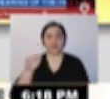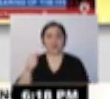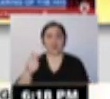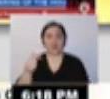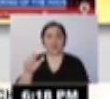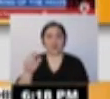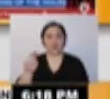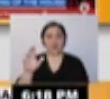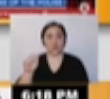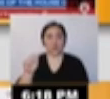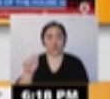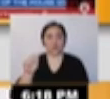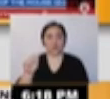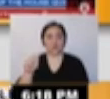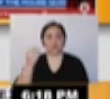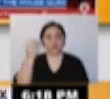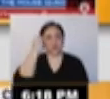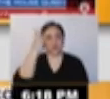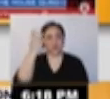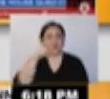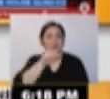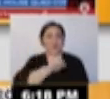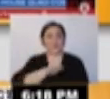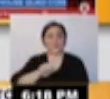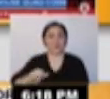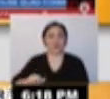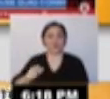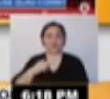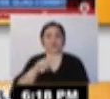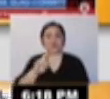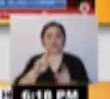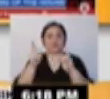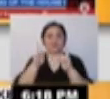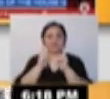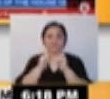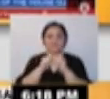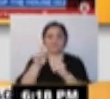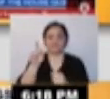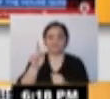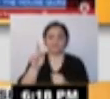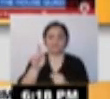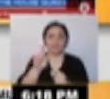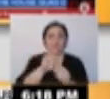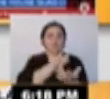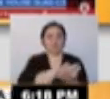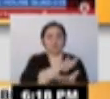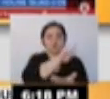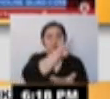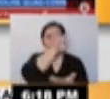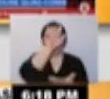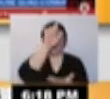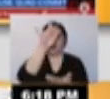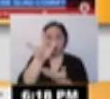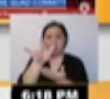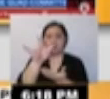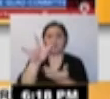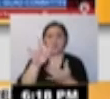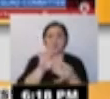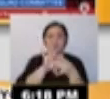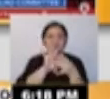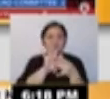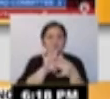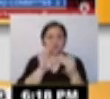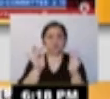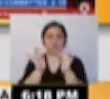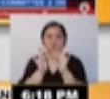ating ambassador doon sa Abu Dhabi. So, in short, pumunta siya doon at nag-coordinate at